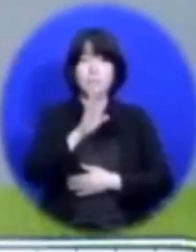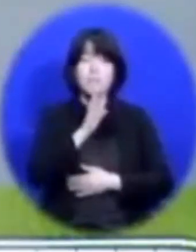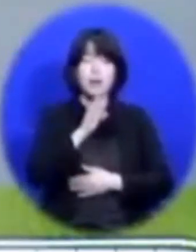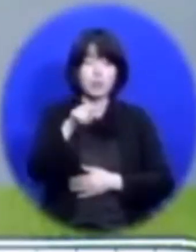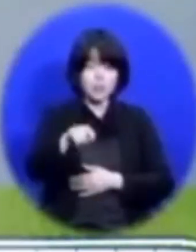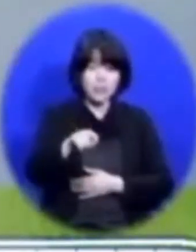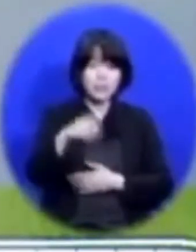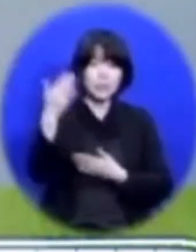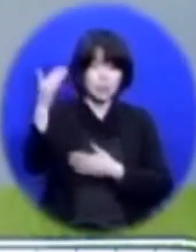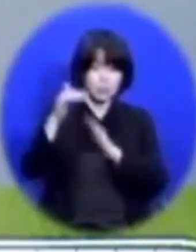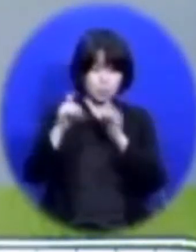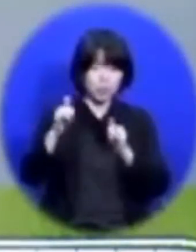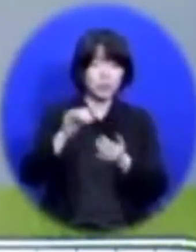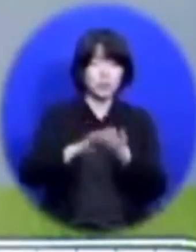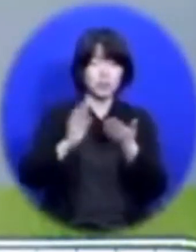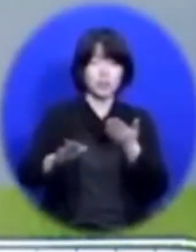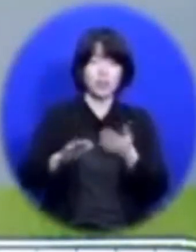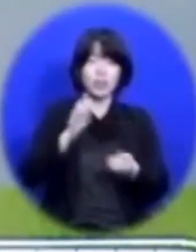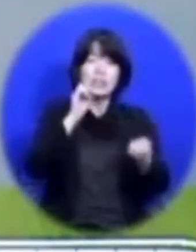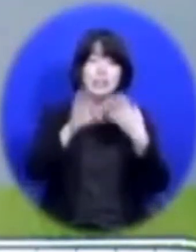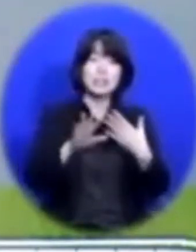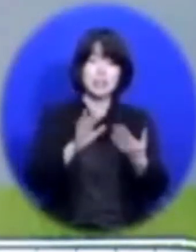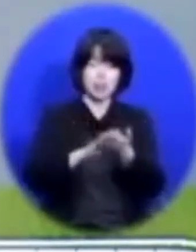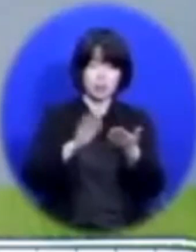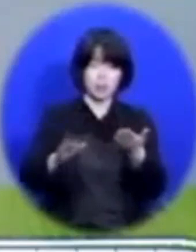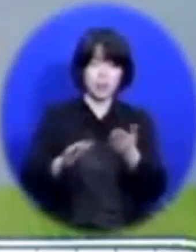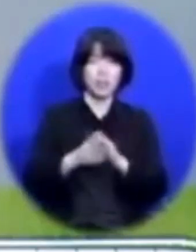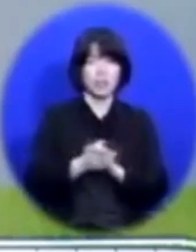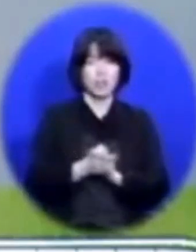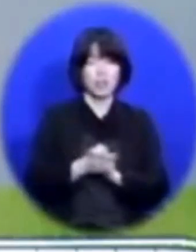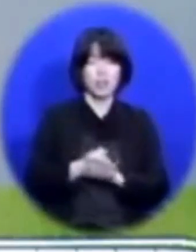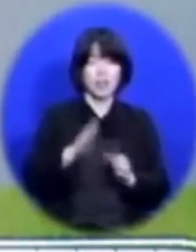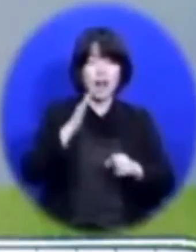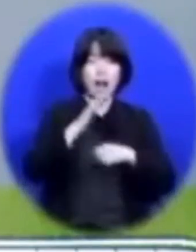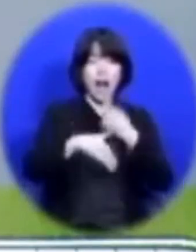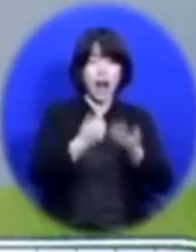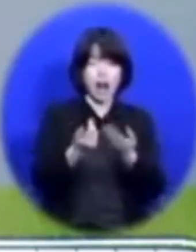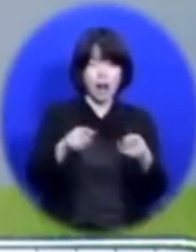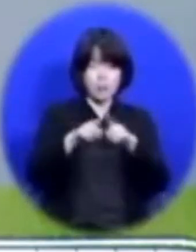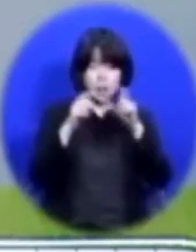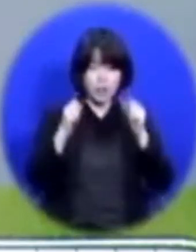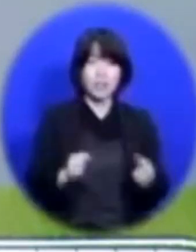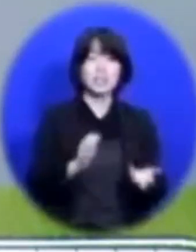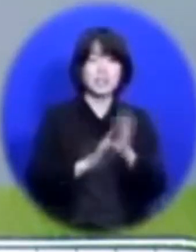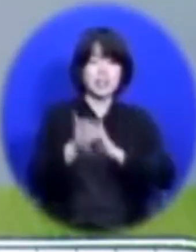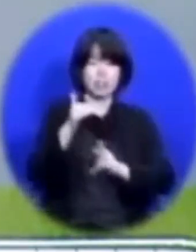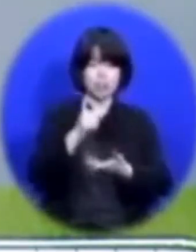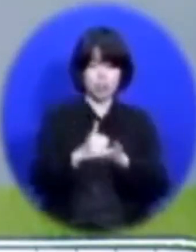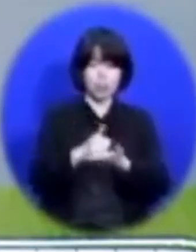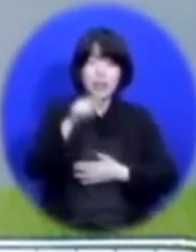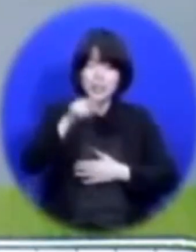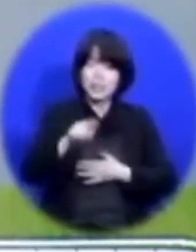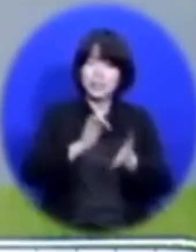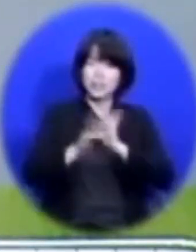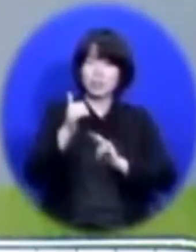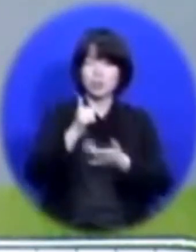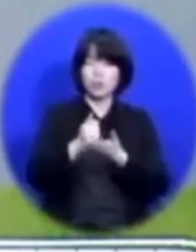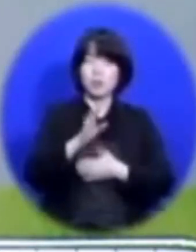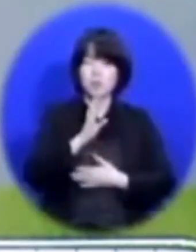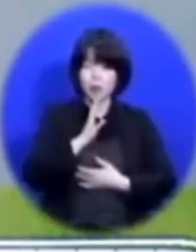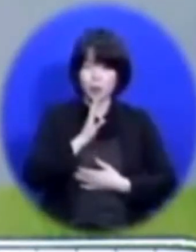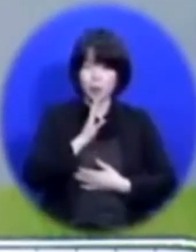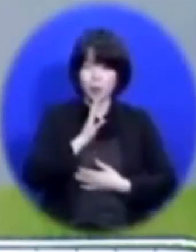분이십니다.해답이시며 임마누엘이신예수님